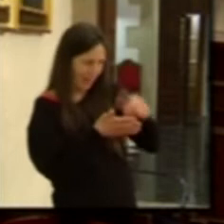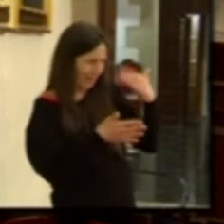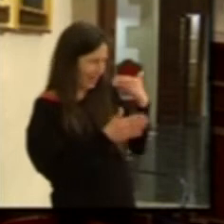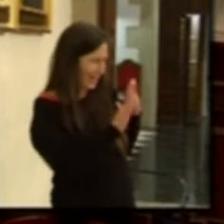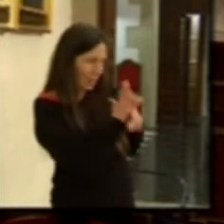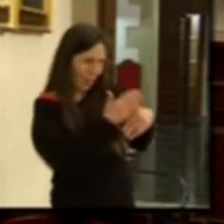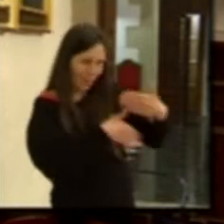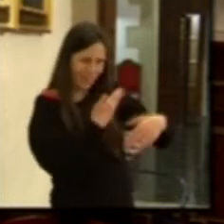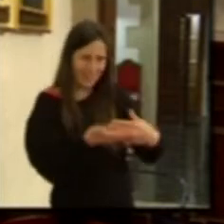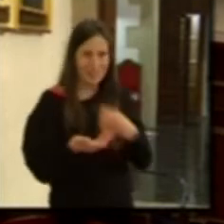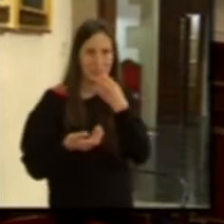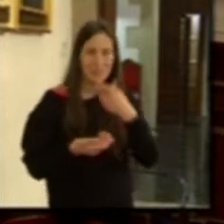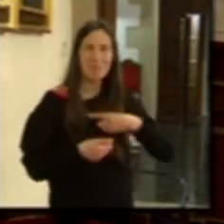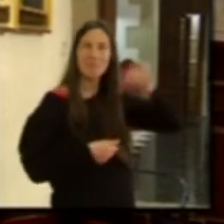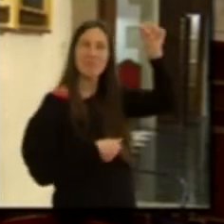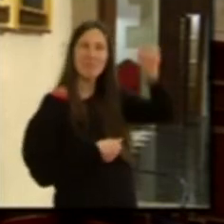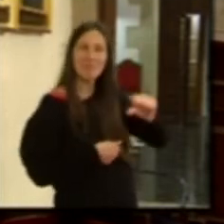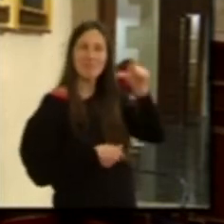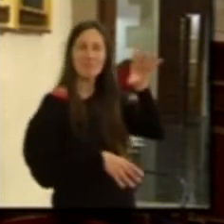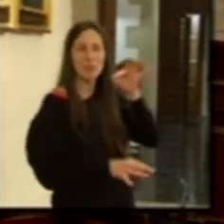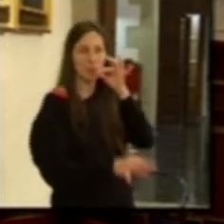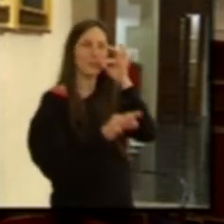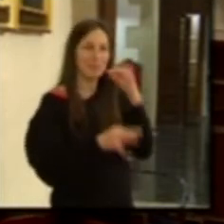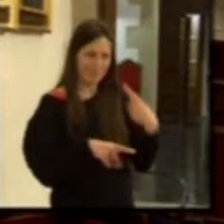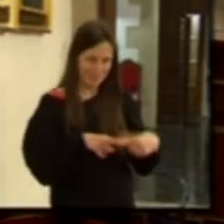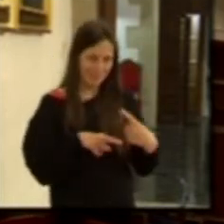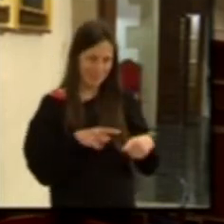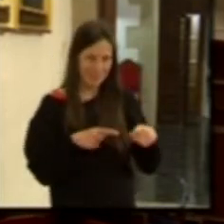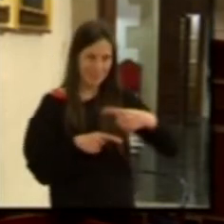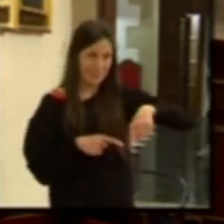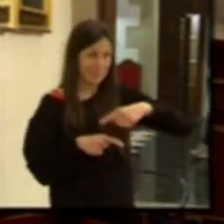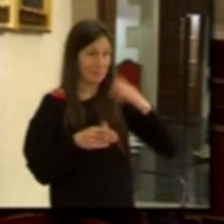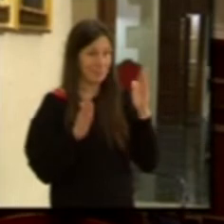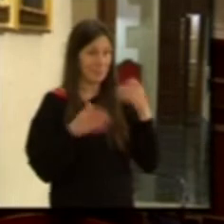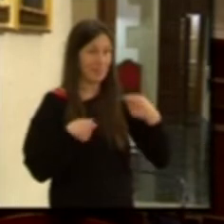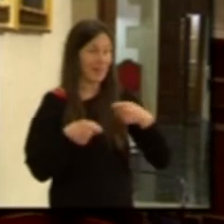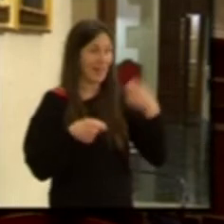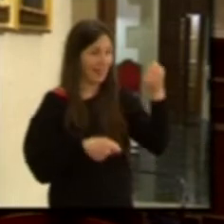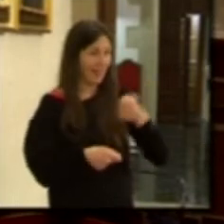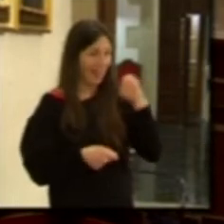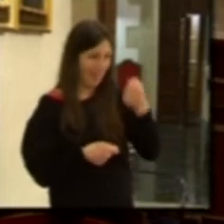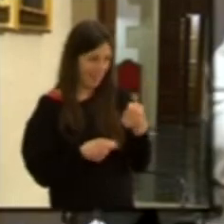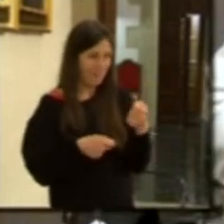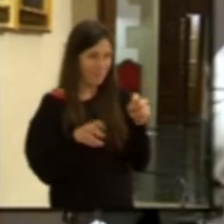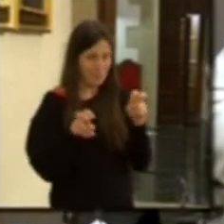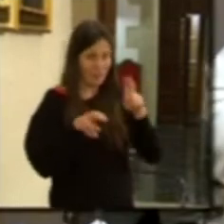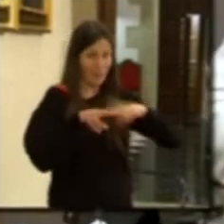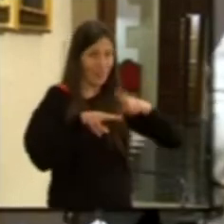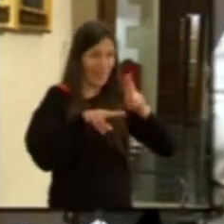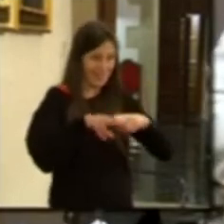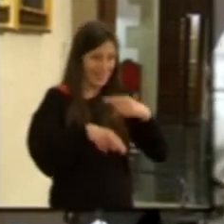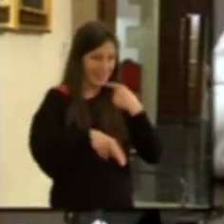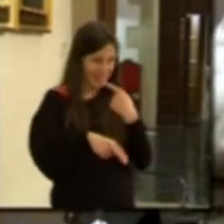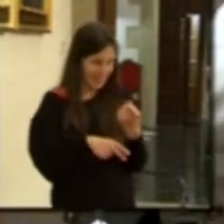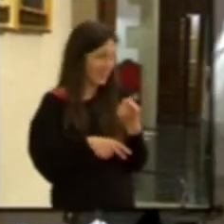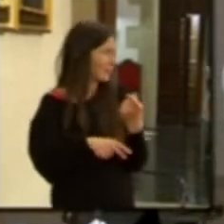em sembla que d'aquí en podem treure moltes coses, i sobretot ara que estem en el Mercat del Ram, no? Quan nosaltres parlem d'aquesta festa i que tu comentaves,